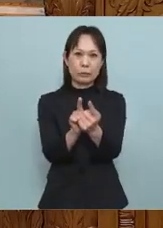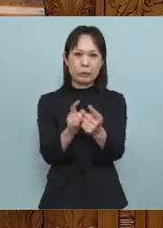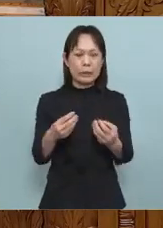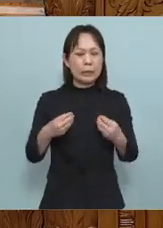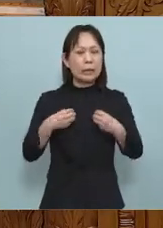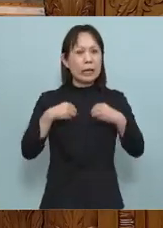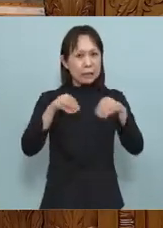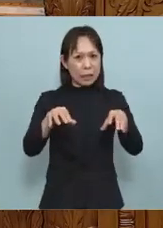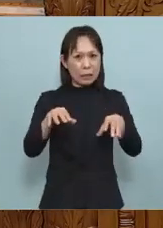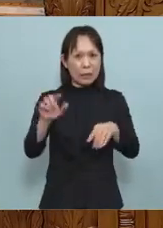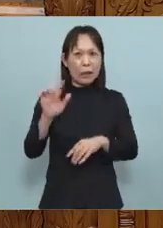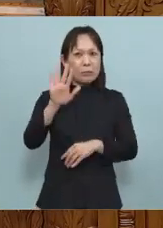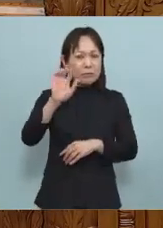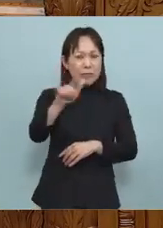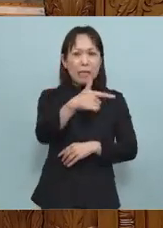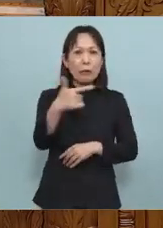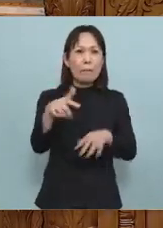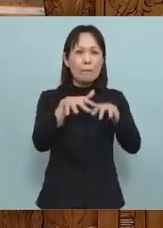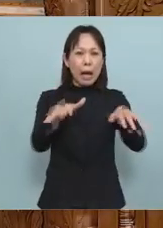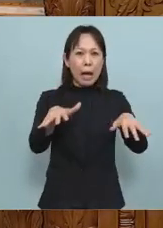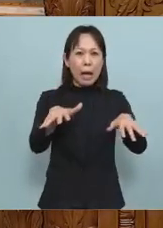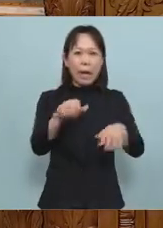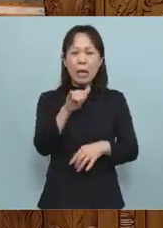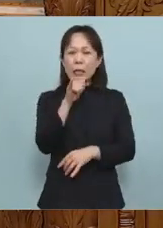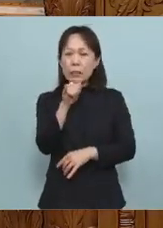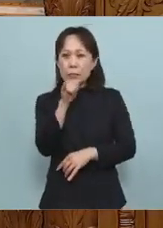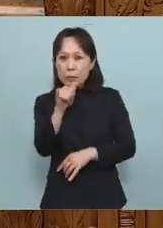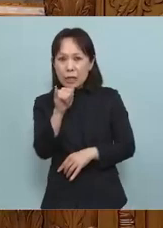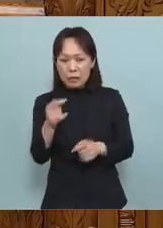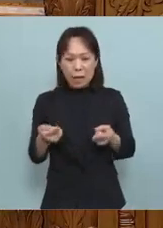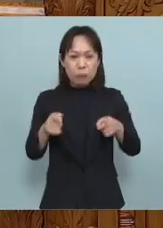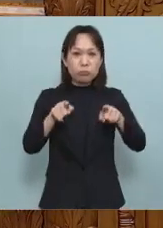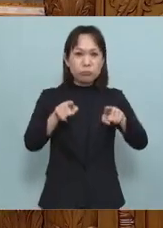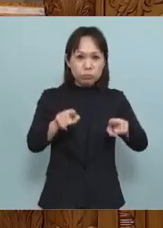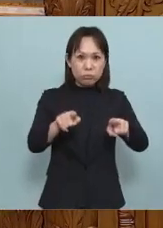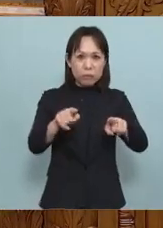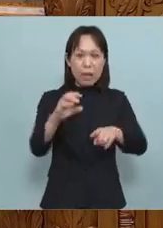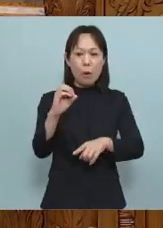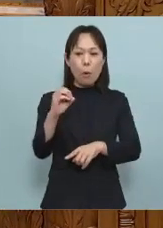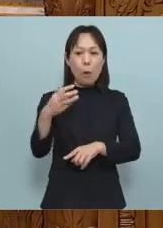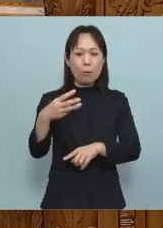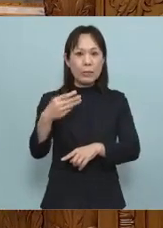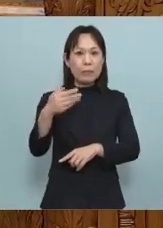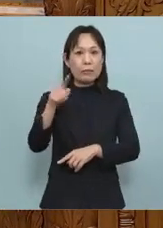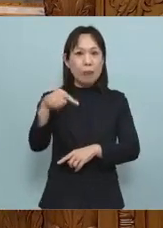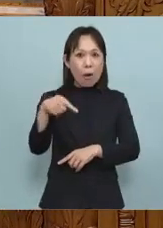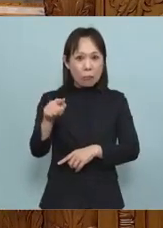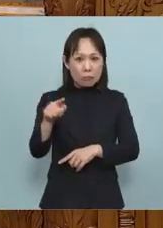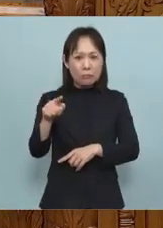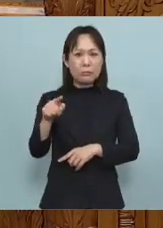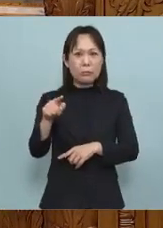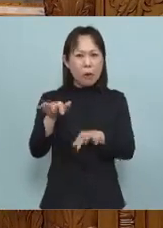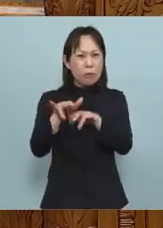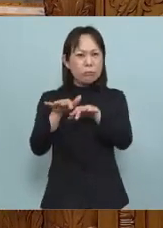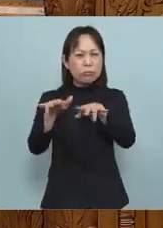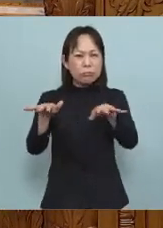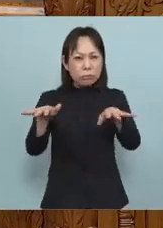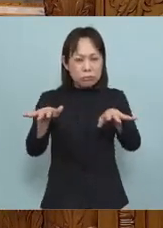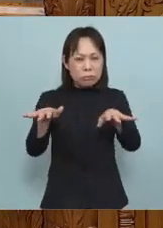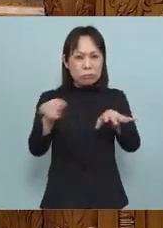第6波、インフルエンザとの同時流行、オミクロン株の市中感染、こうした事態を想定